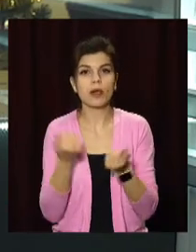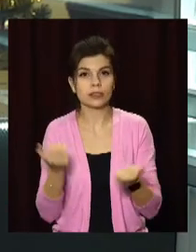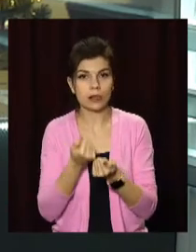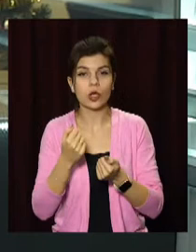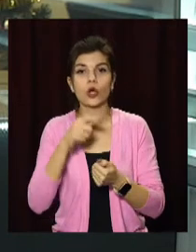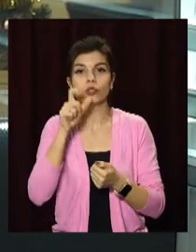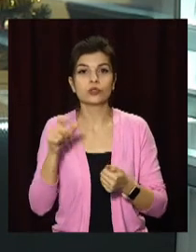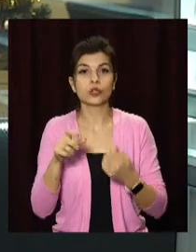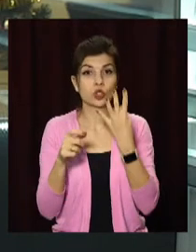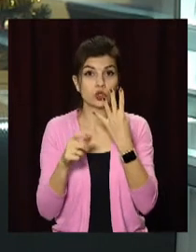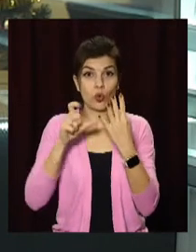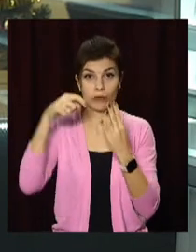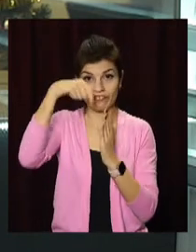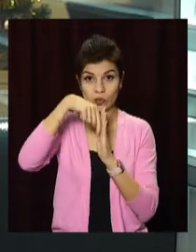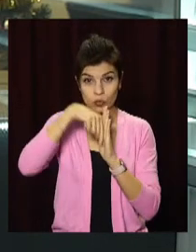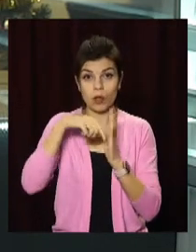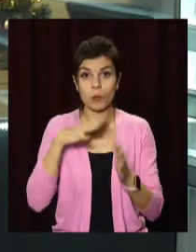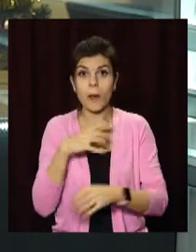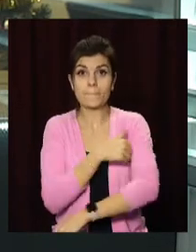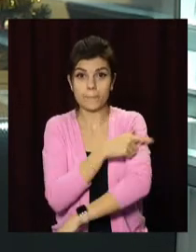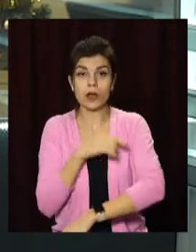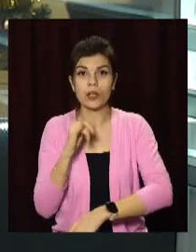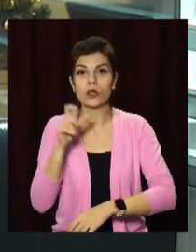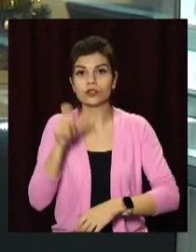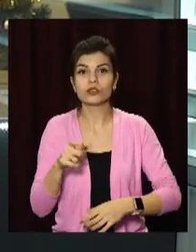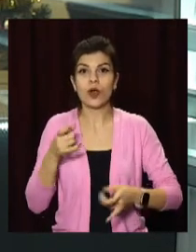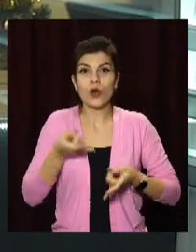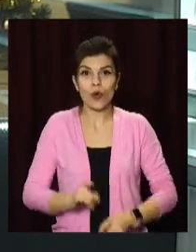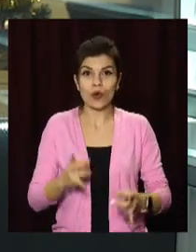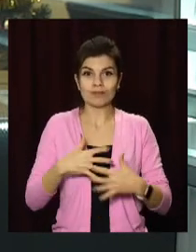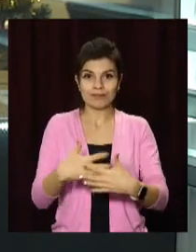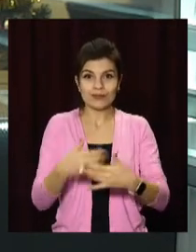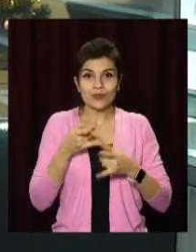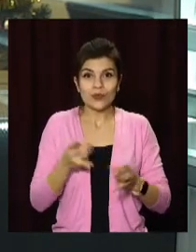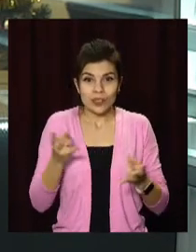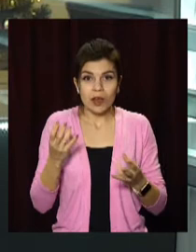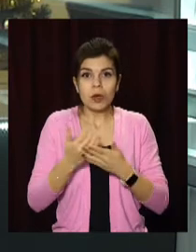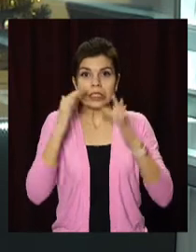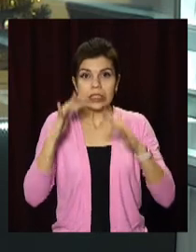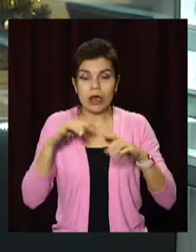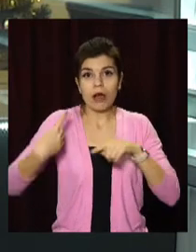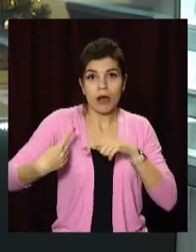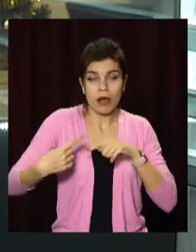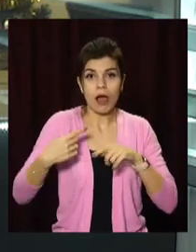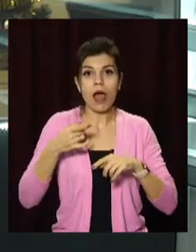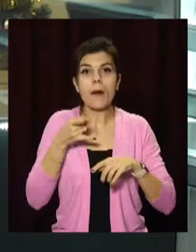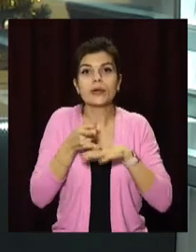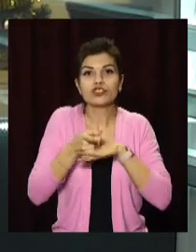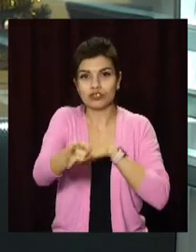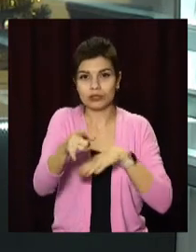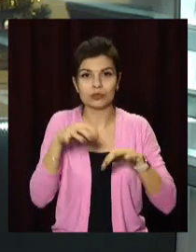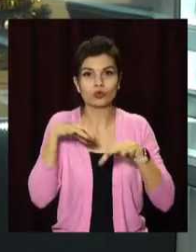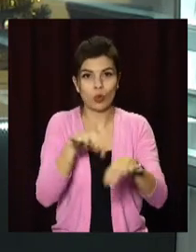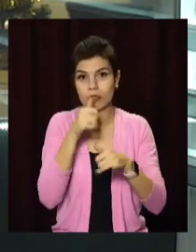чотирма людьми, всередині були медики та породілля. Рятувальники витягли зі снігу і допомогли дістатися